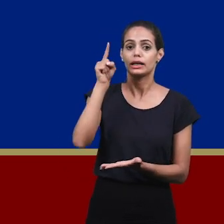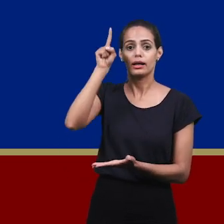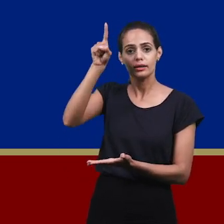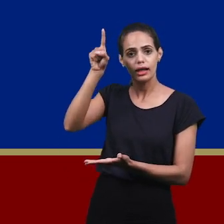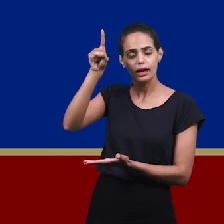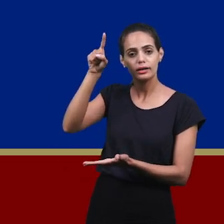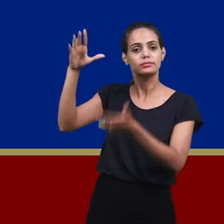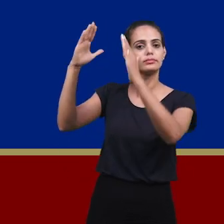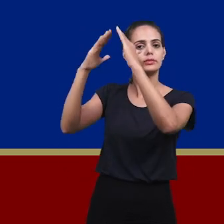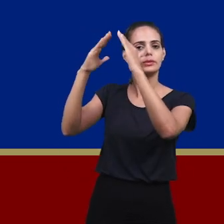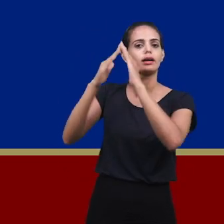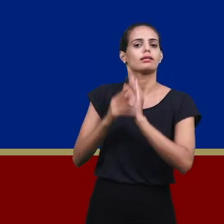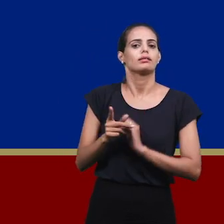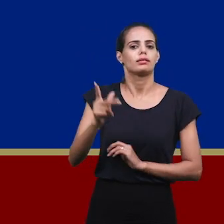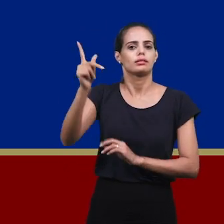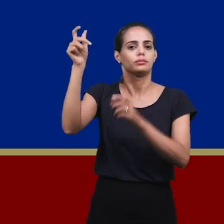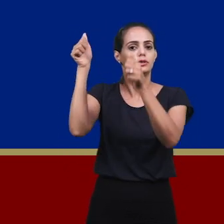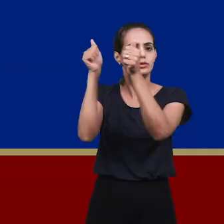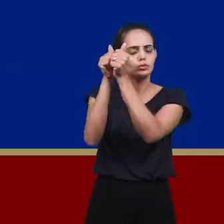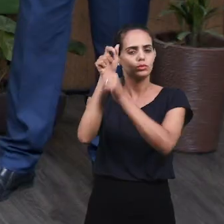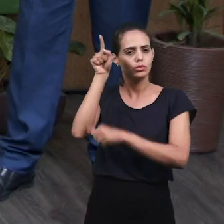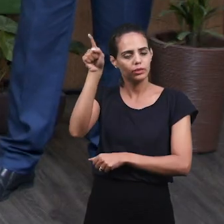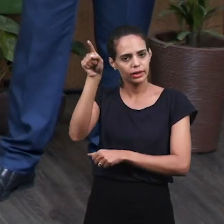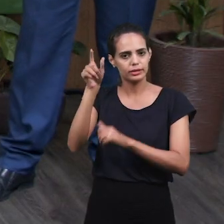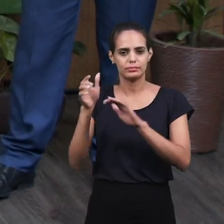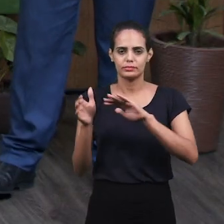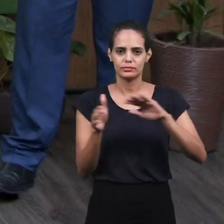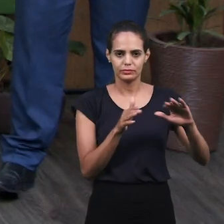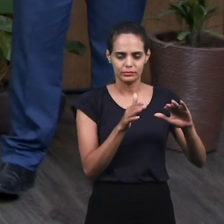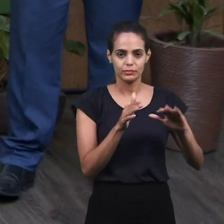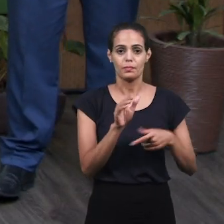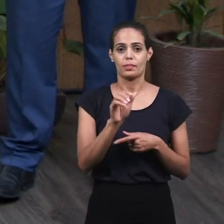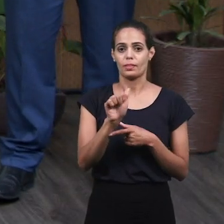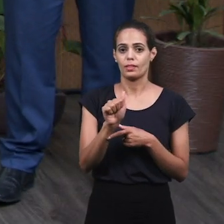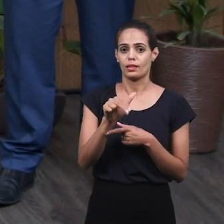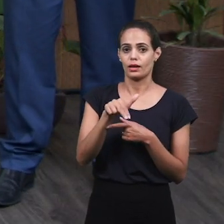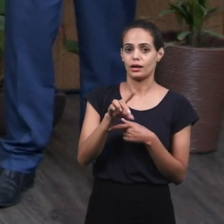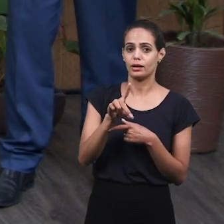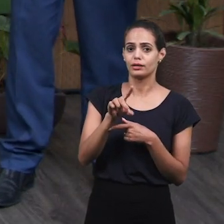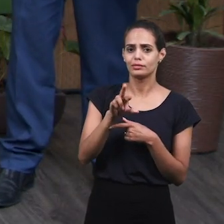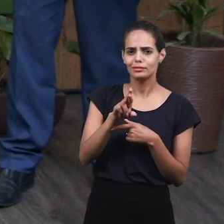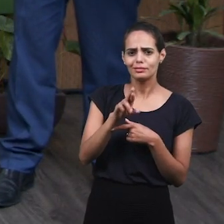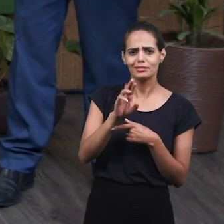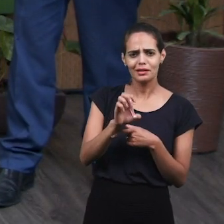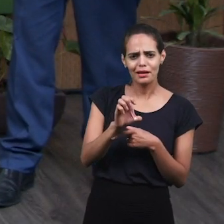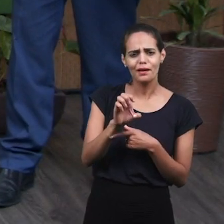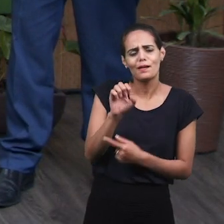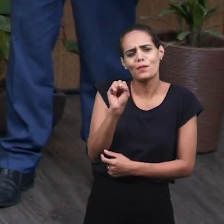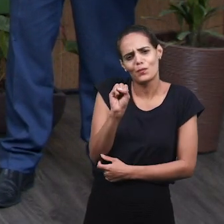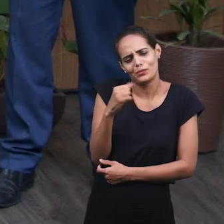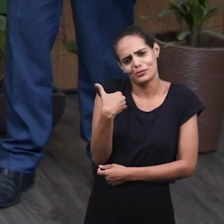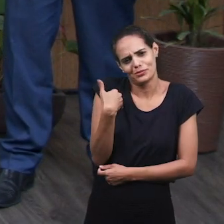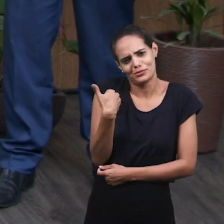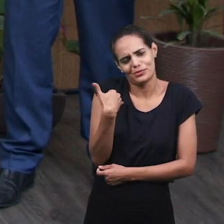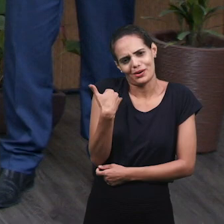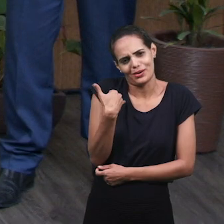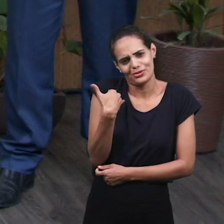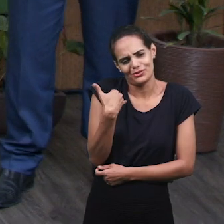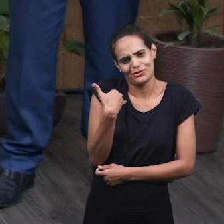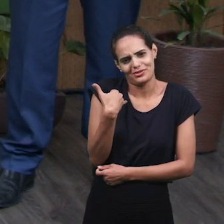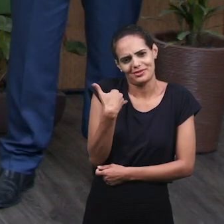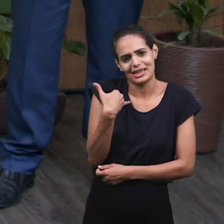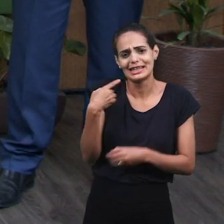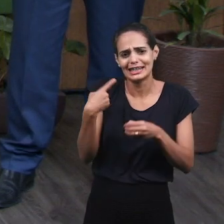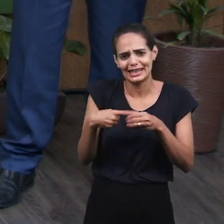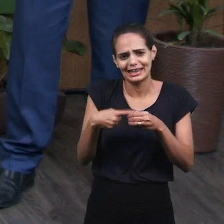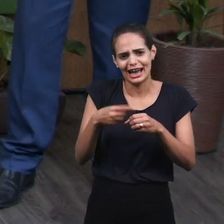lui. André Lucas Sergio. 8 ans, quelle merveille, de la ville de Serra, Espírito